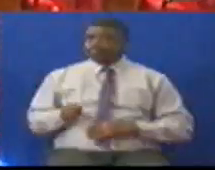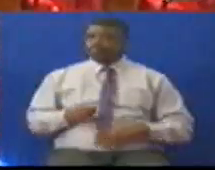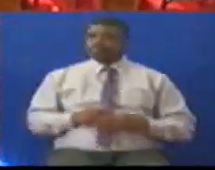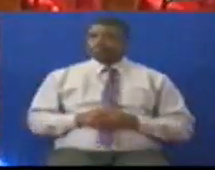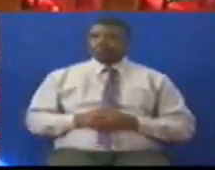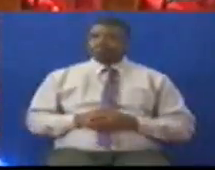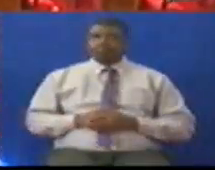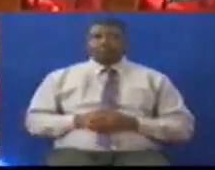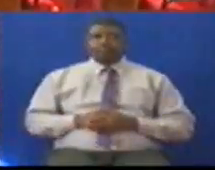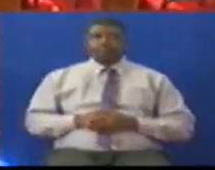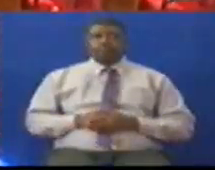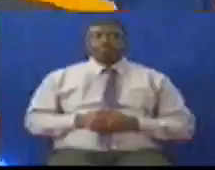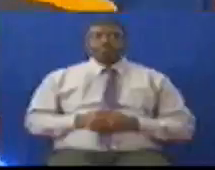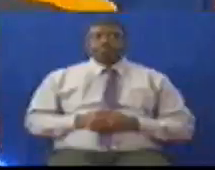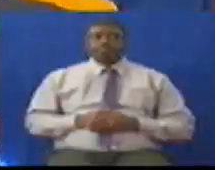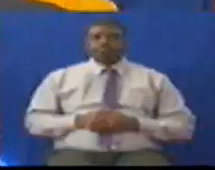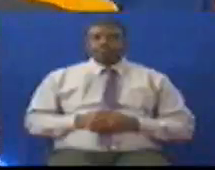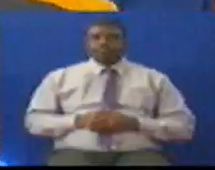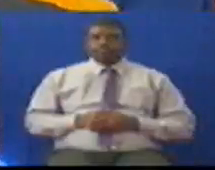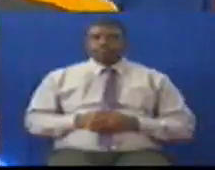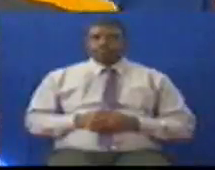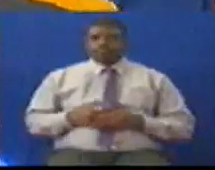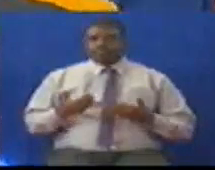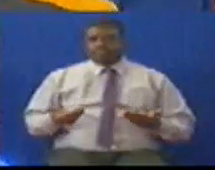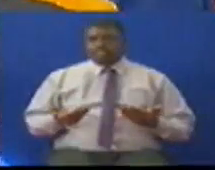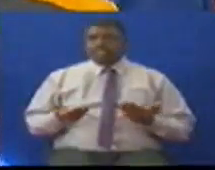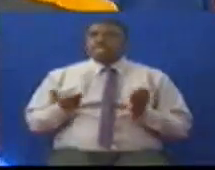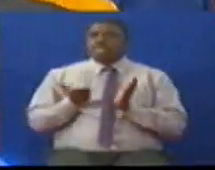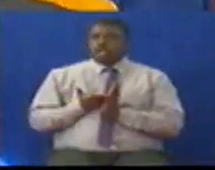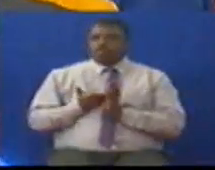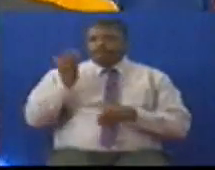nitakwenda kwa ajili ya muda, lakini naomba speech yangu yote ingie